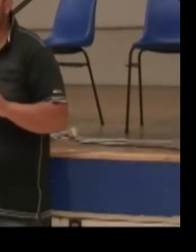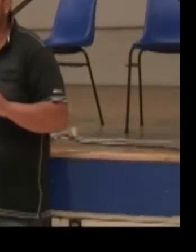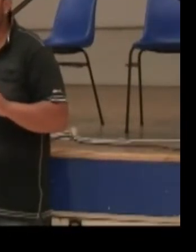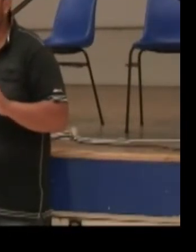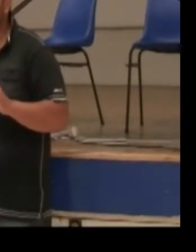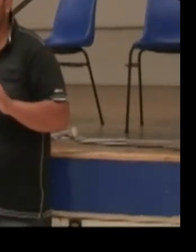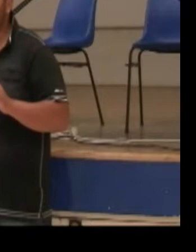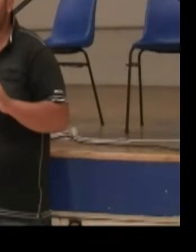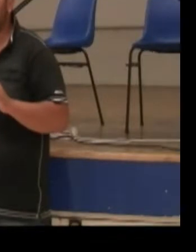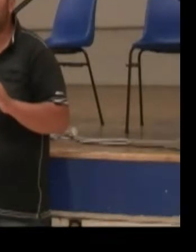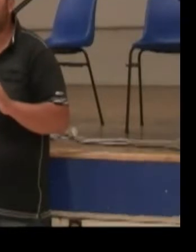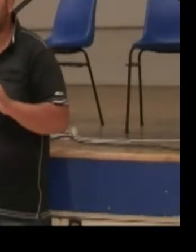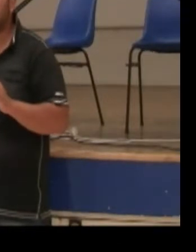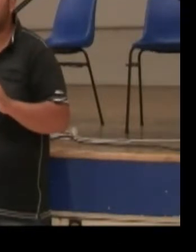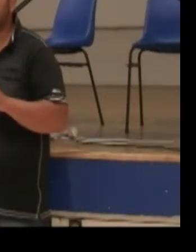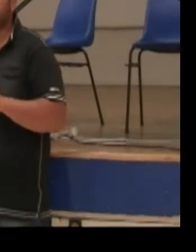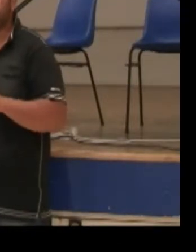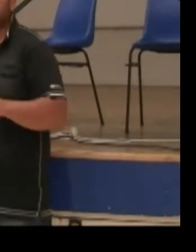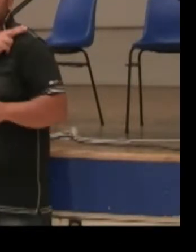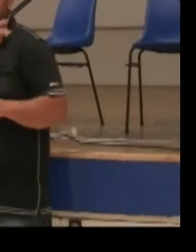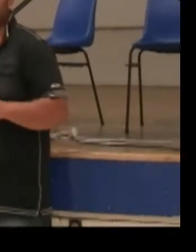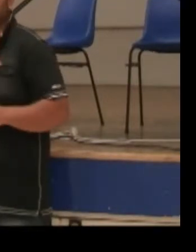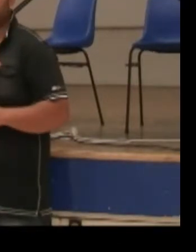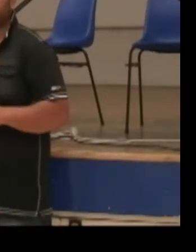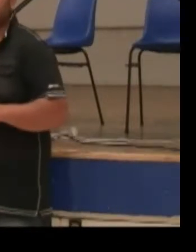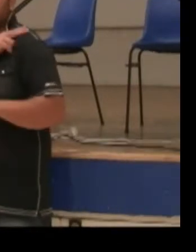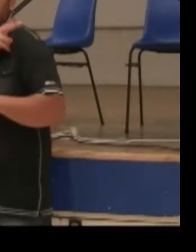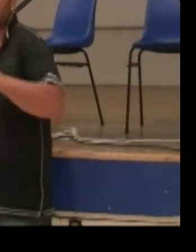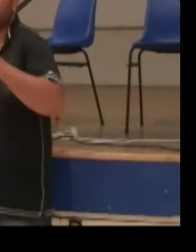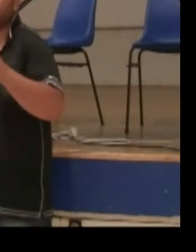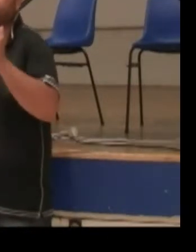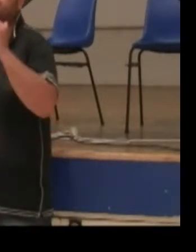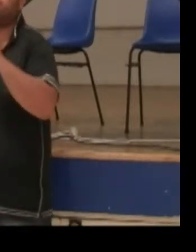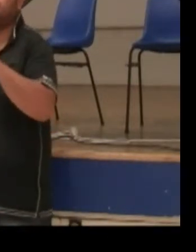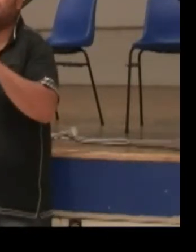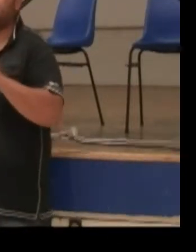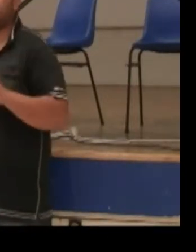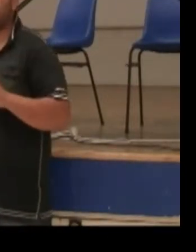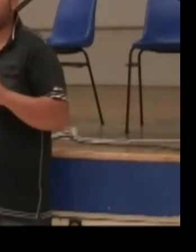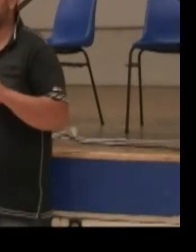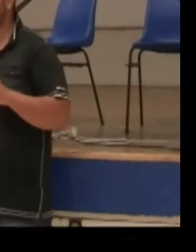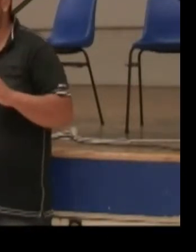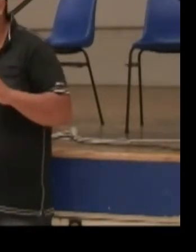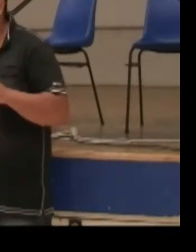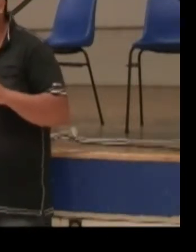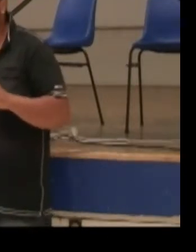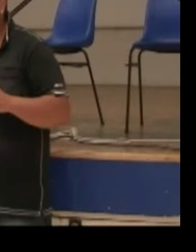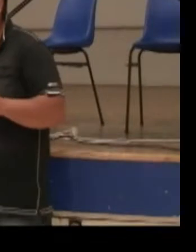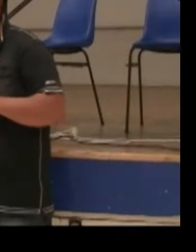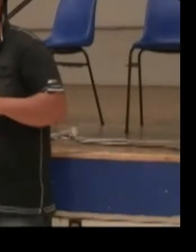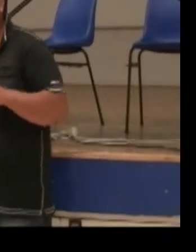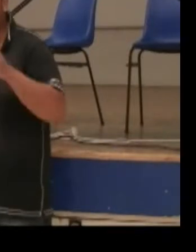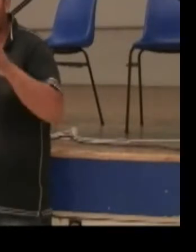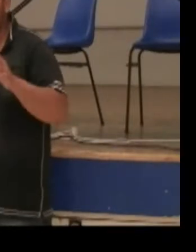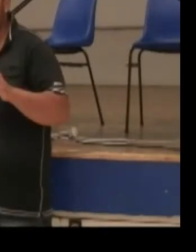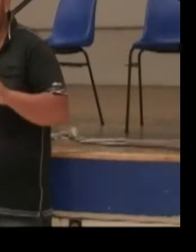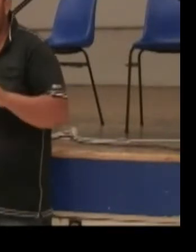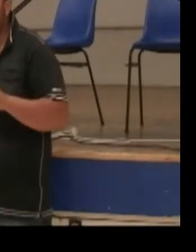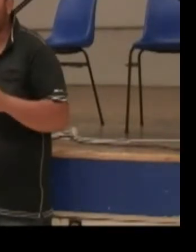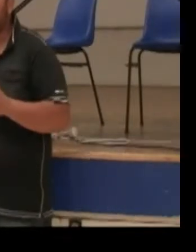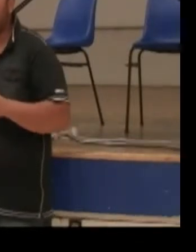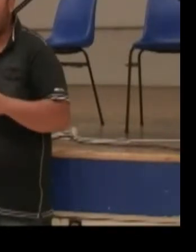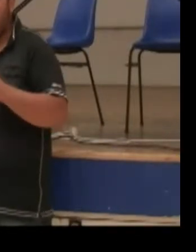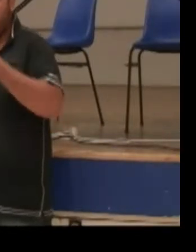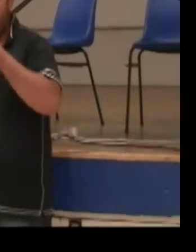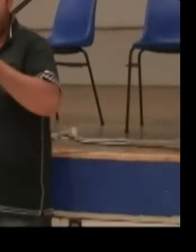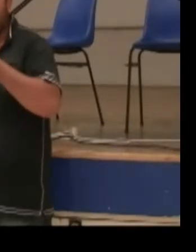ra'ali », c'est-à-dire « donne-moi ton attention ». Et puis, ils commençaient à rigoler entre eux. Et puis, il y a un compagnon, Sa'd ibn Mu'adh, qui était